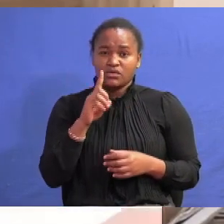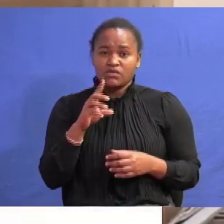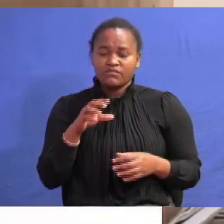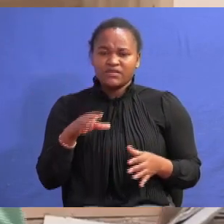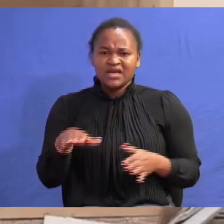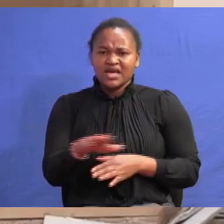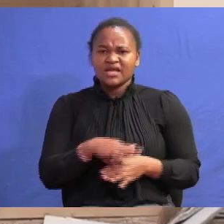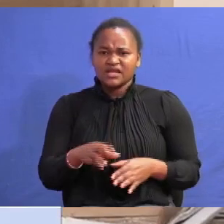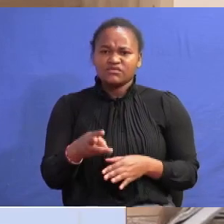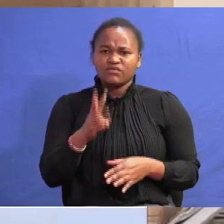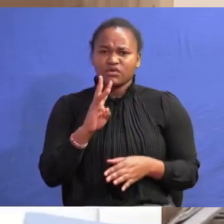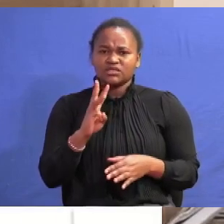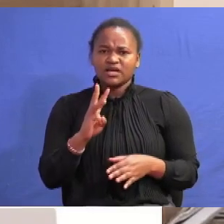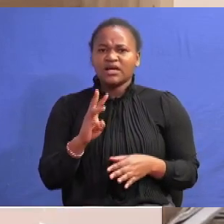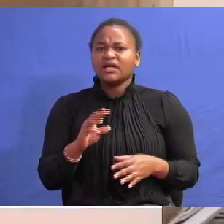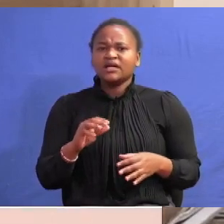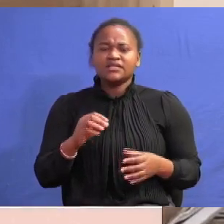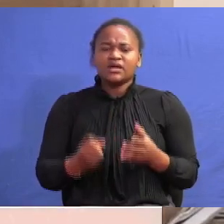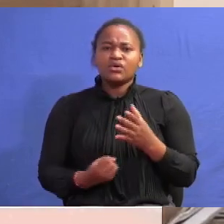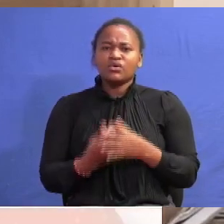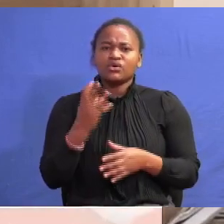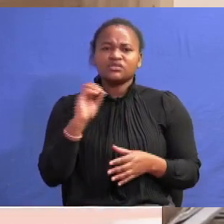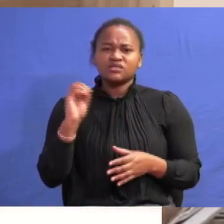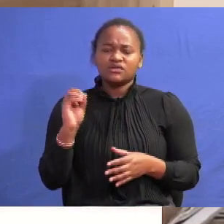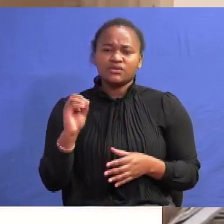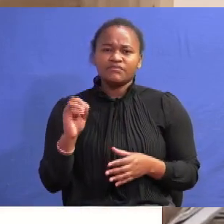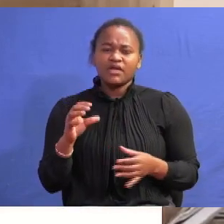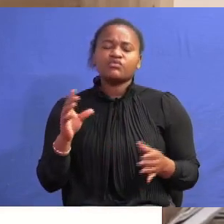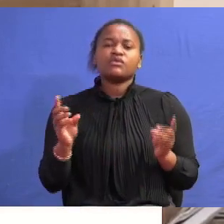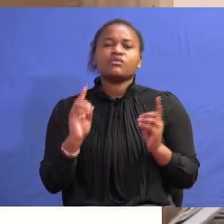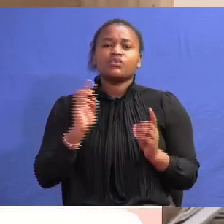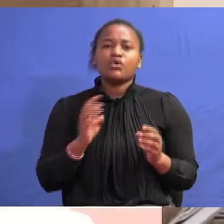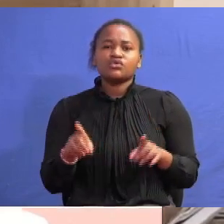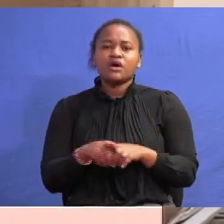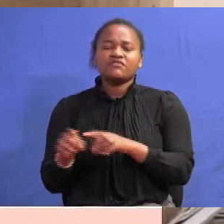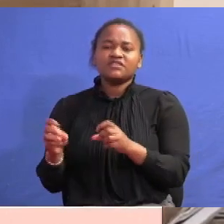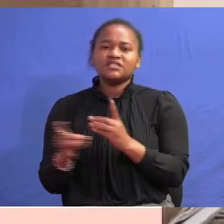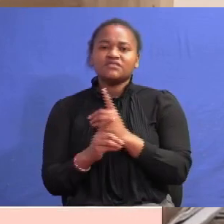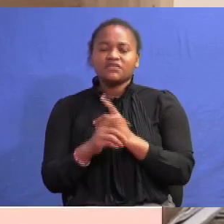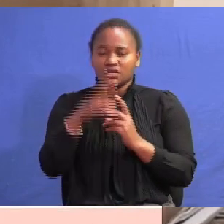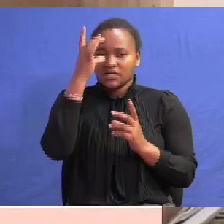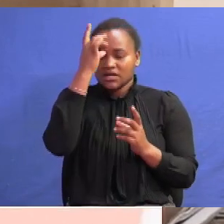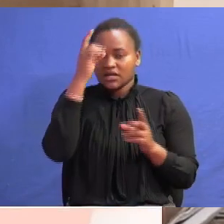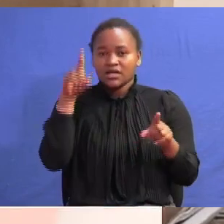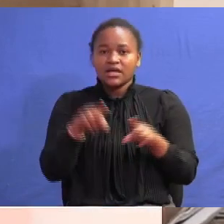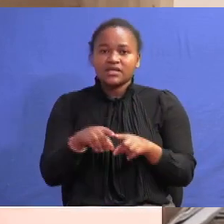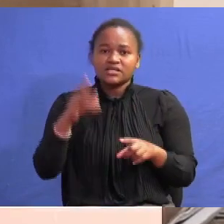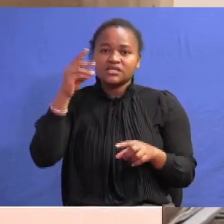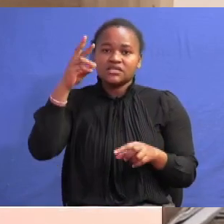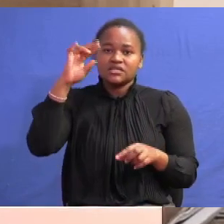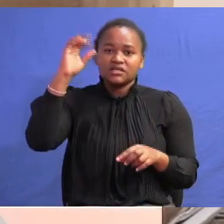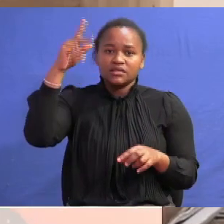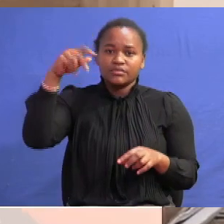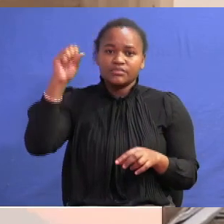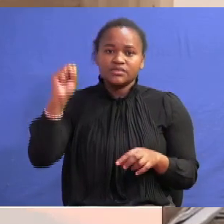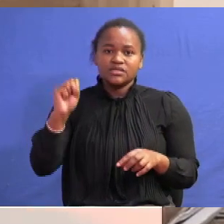ipiti vizuri, iko prone to root rot, na kuna magonjwa pia ina affect sana. Unapata kwamba drips, unaweza